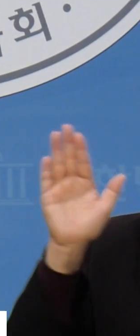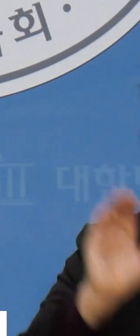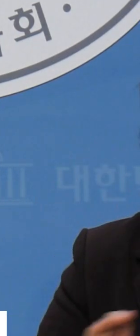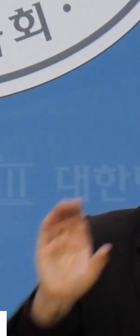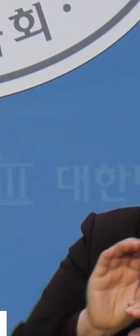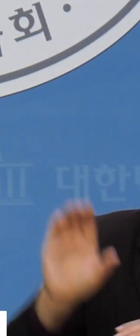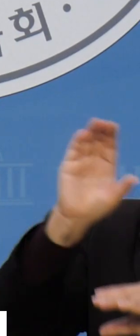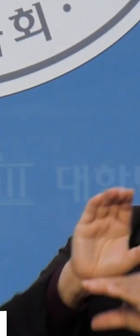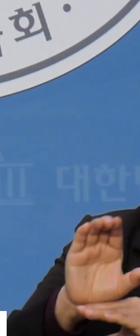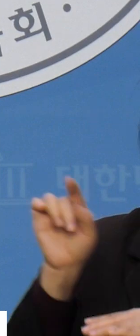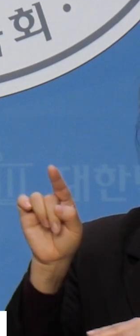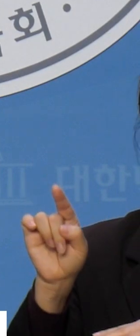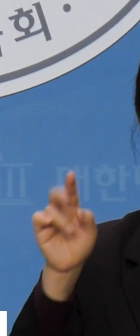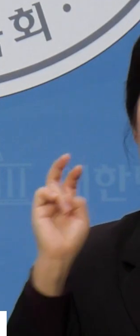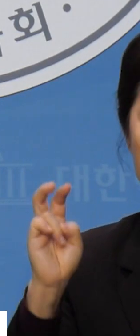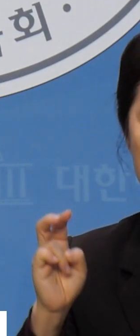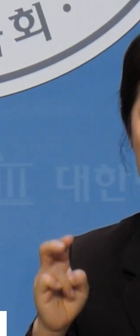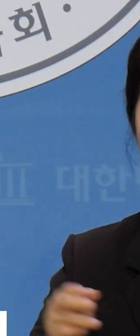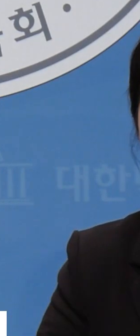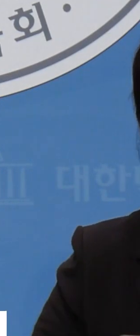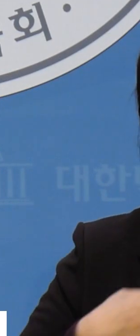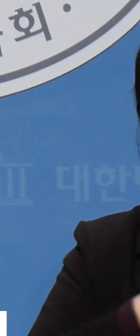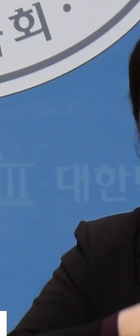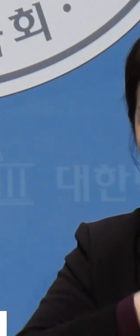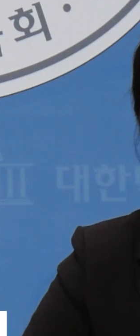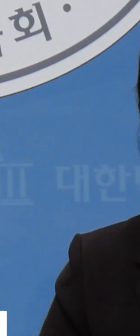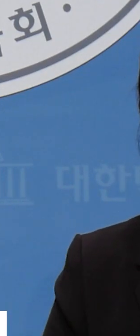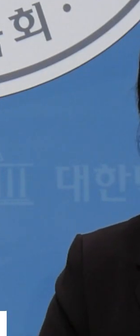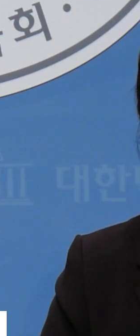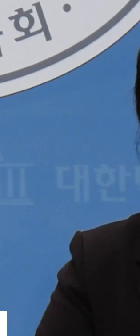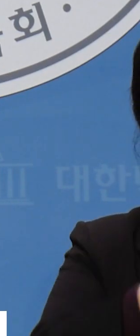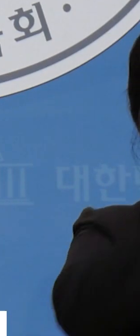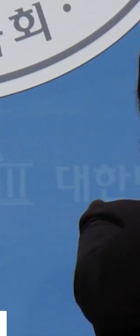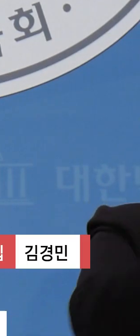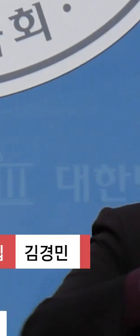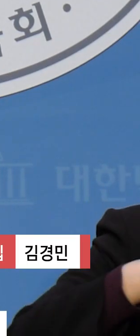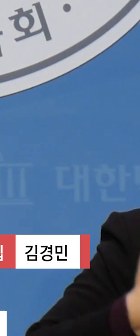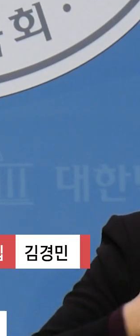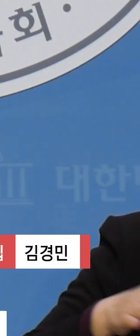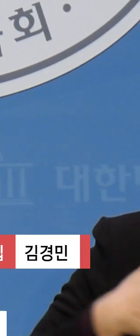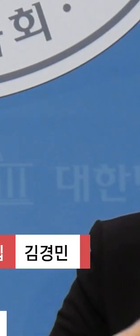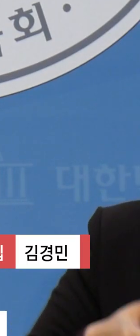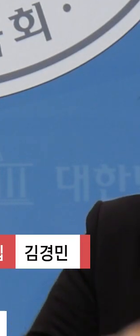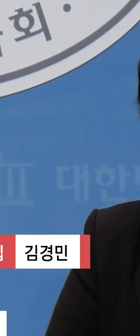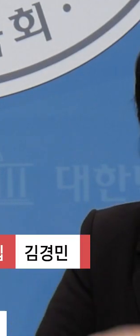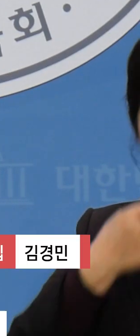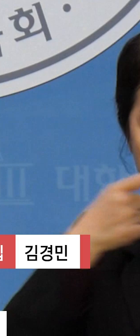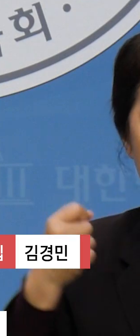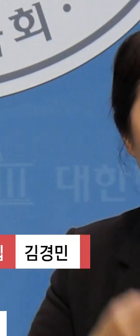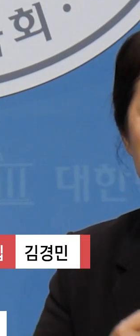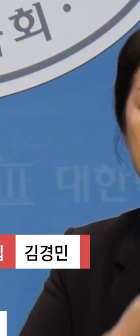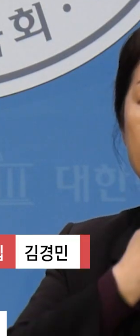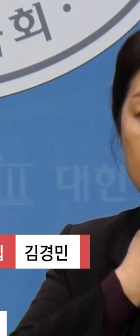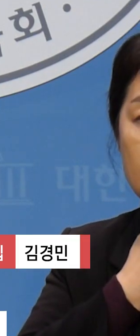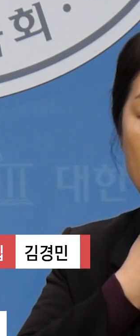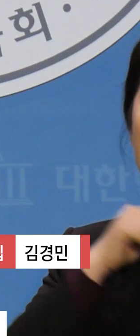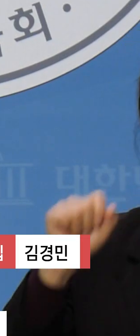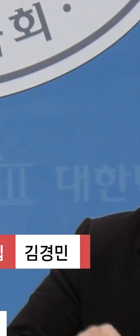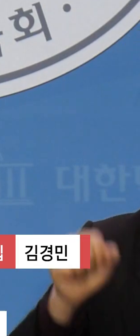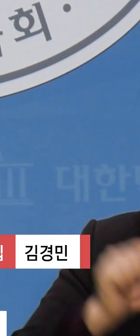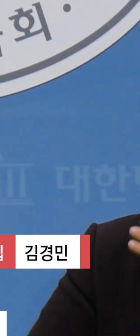상황입니다. 이렇게 국가 재정은 모르겠고 나는 표만 받고 싶어라는 식으로